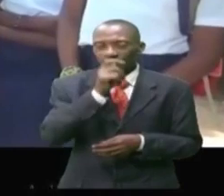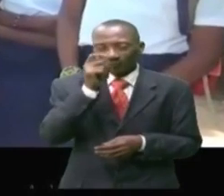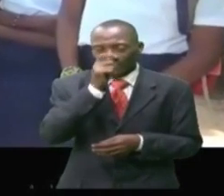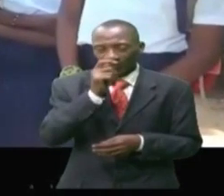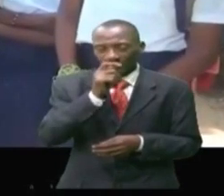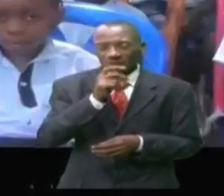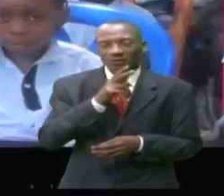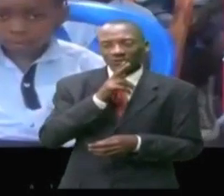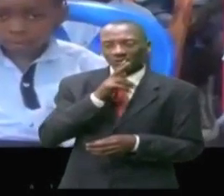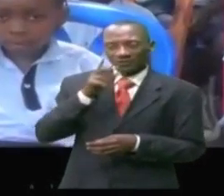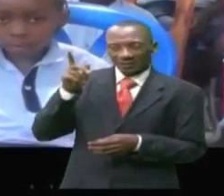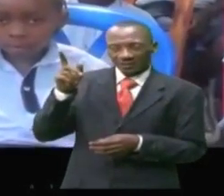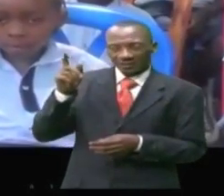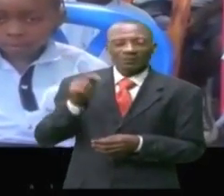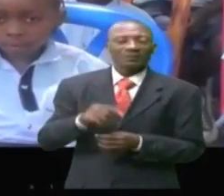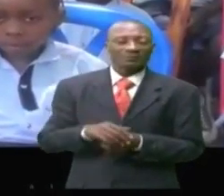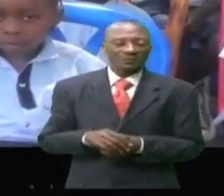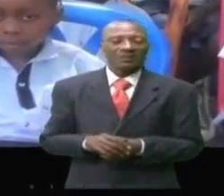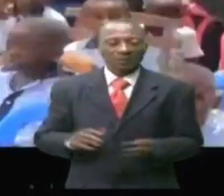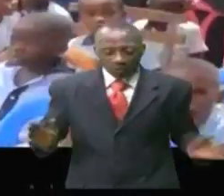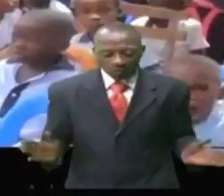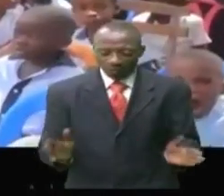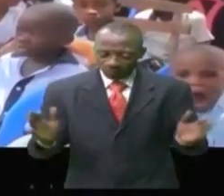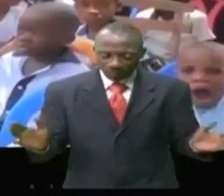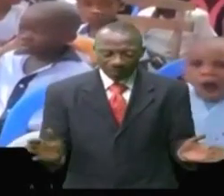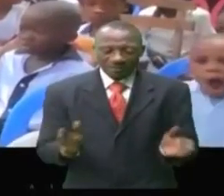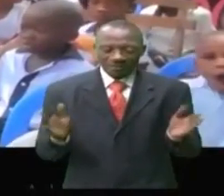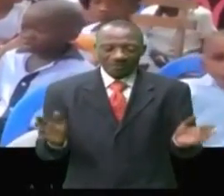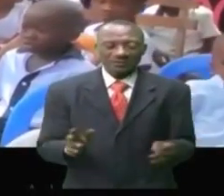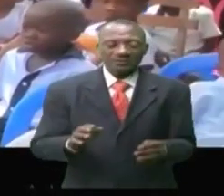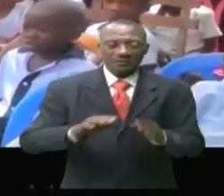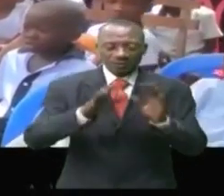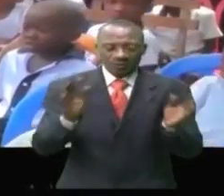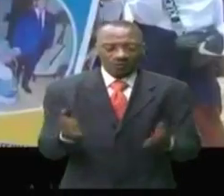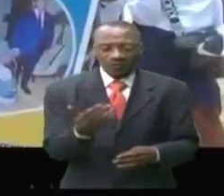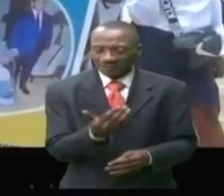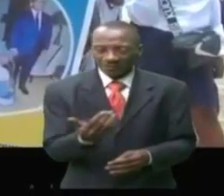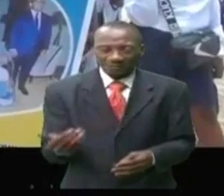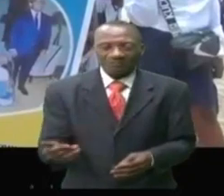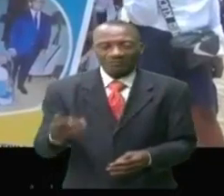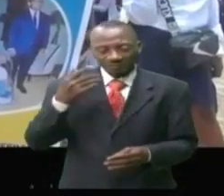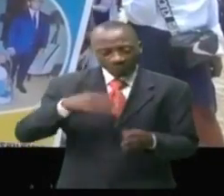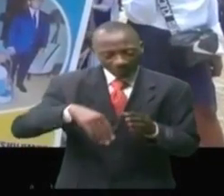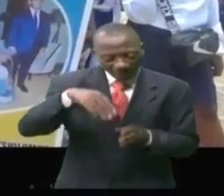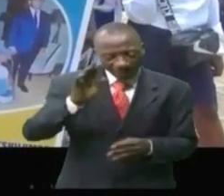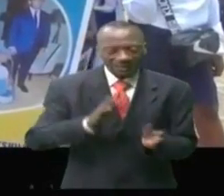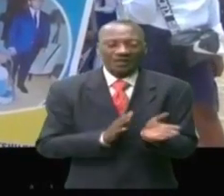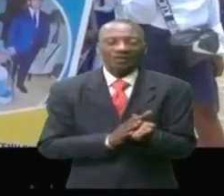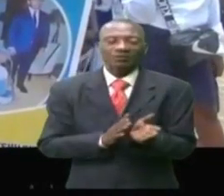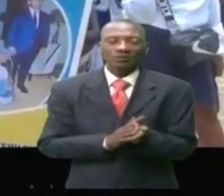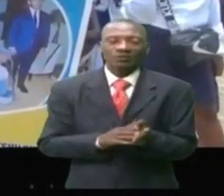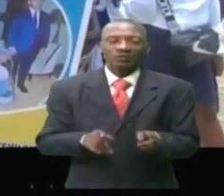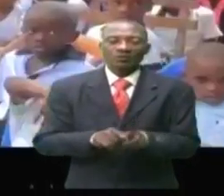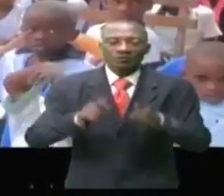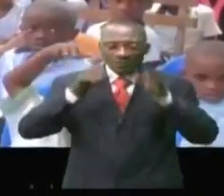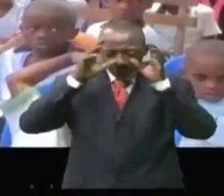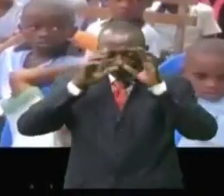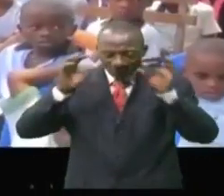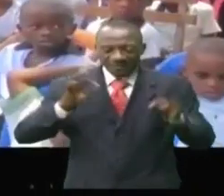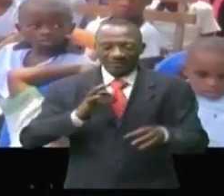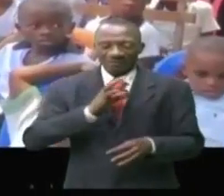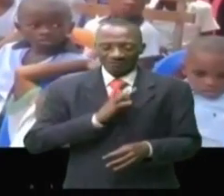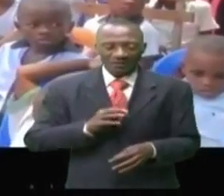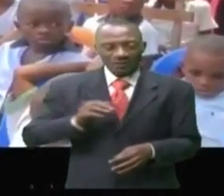grâce à l'effectivité de la gratuité de l'enseignement de base tel que prôné par le chef de l'État. Félix Antoine Tshisekedi Tshilombo.